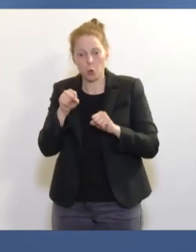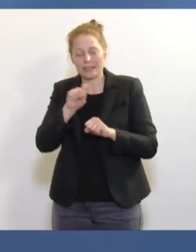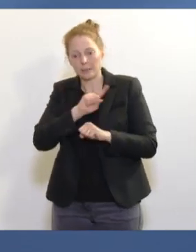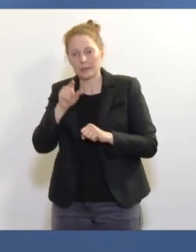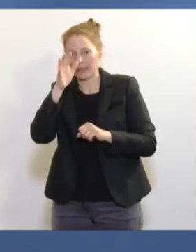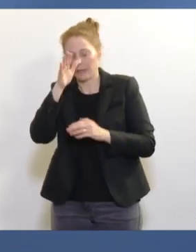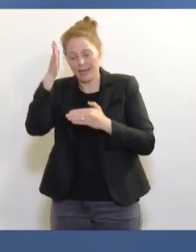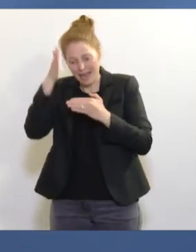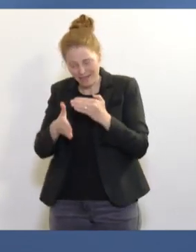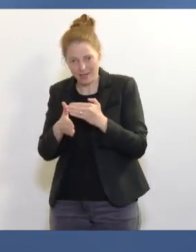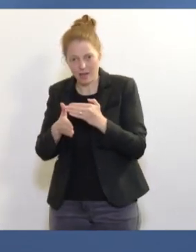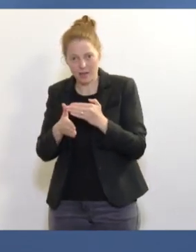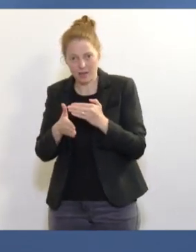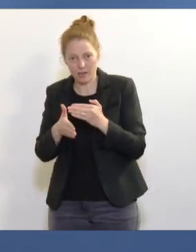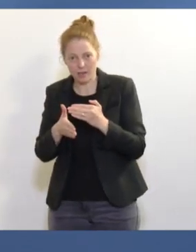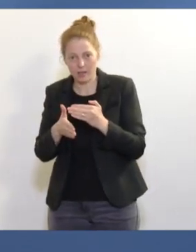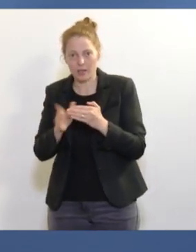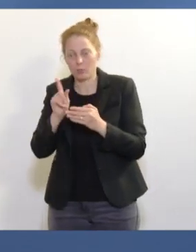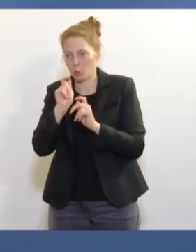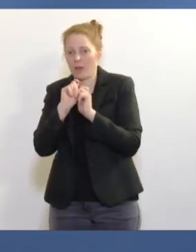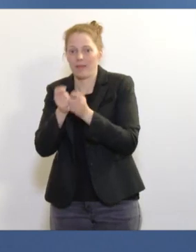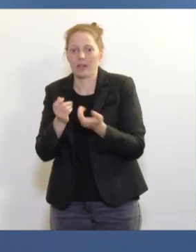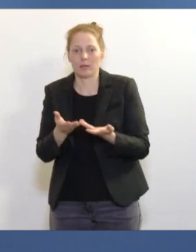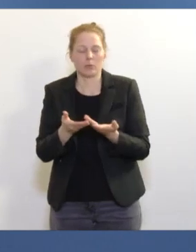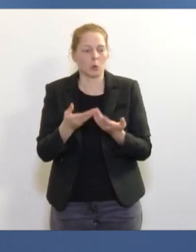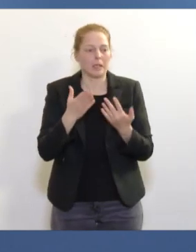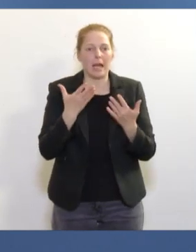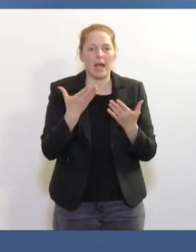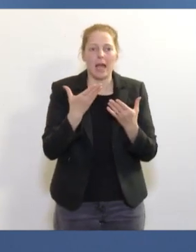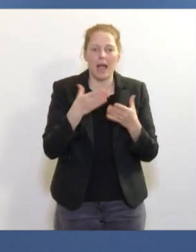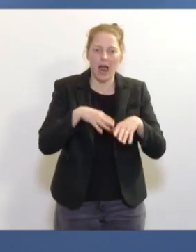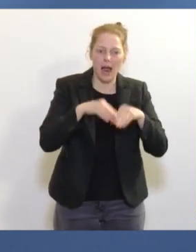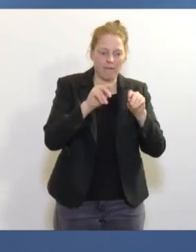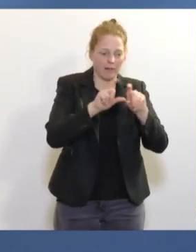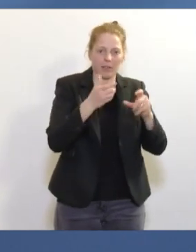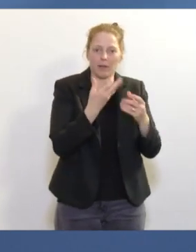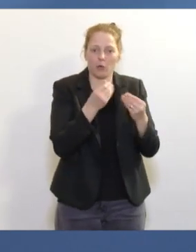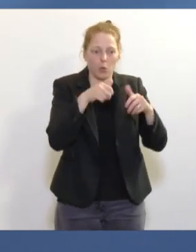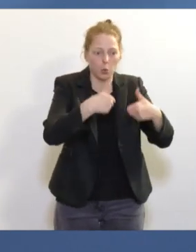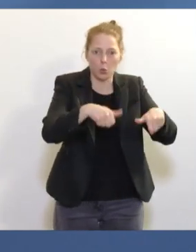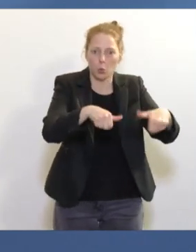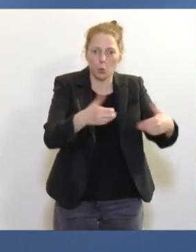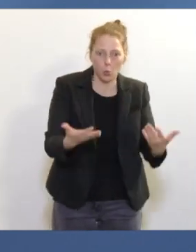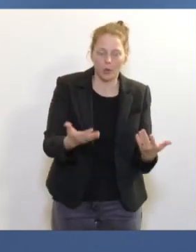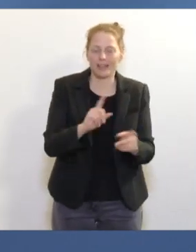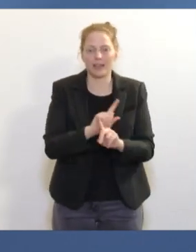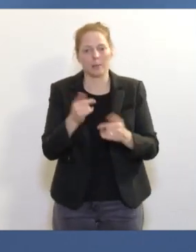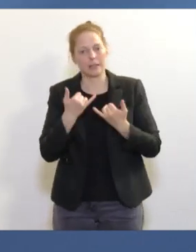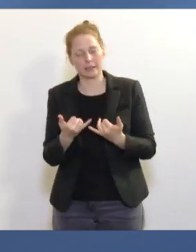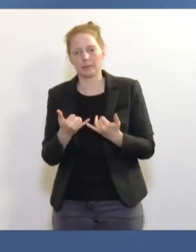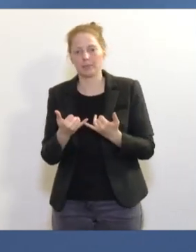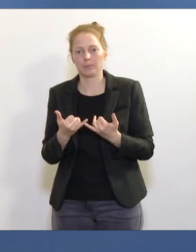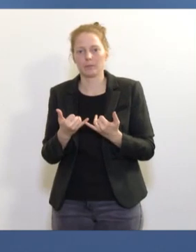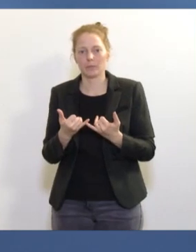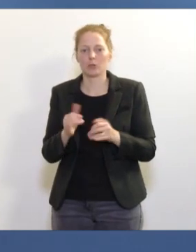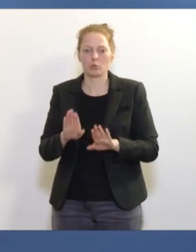zum Ende vom Mond. Den Druck, den am Anfang da war, leidet nicht mehr bei den Betrieben. Dafür geht es im Moment nicht mehr mit dem Rasch wie ganz am Anfang. Es geht aber noch kontinuierlich